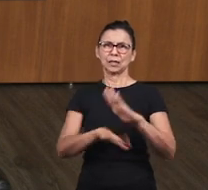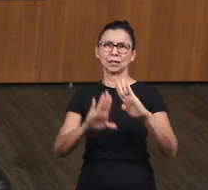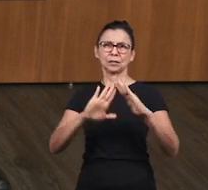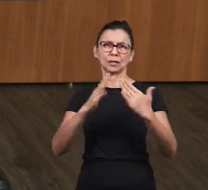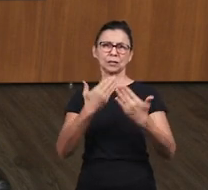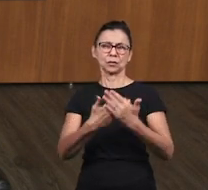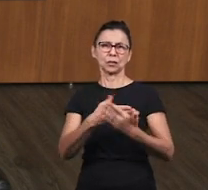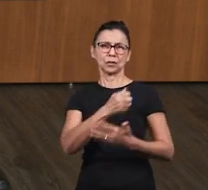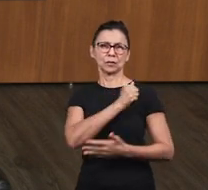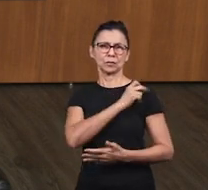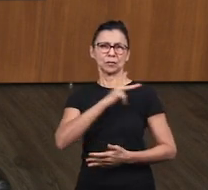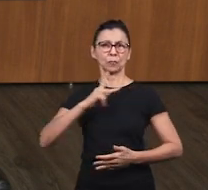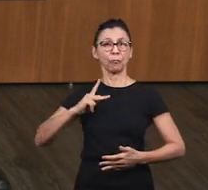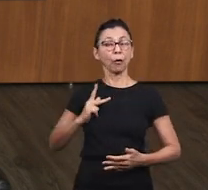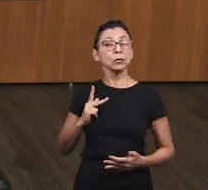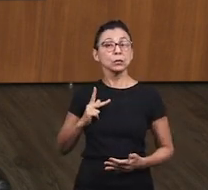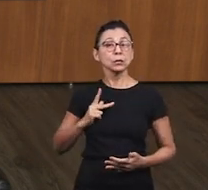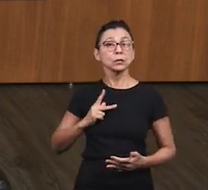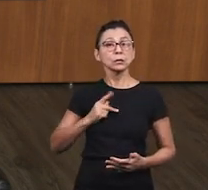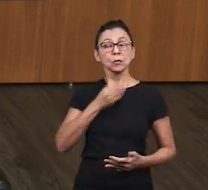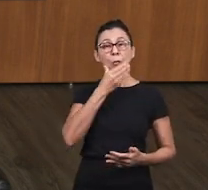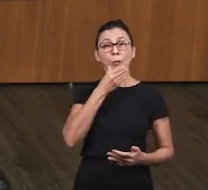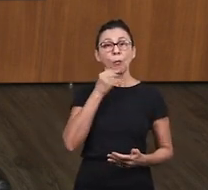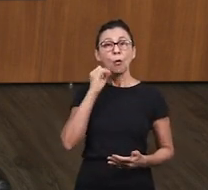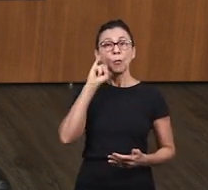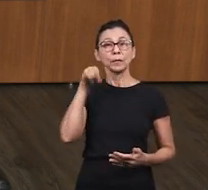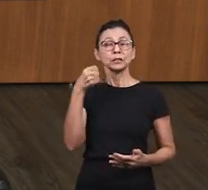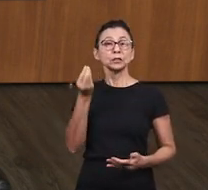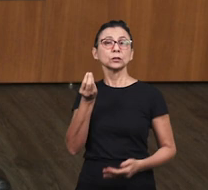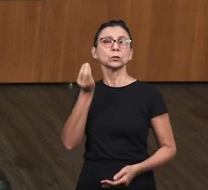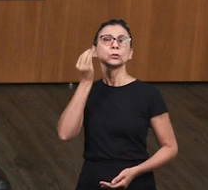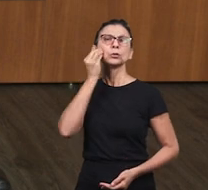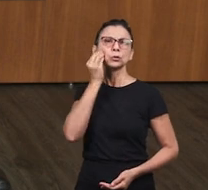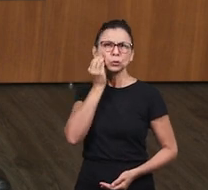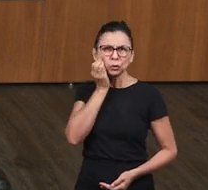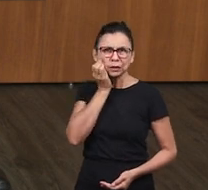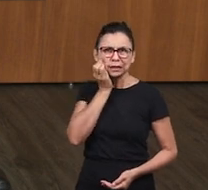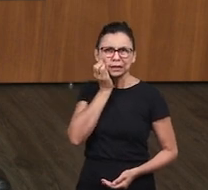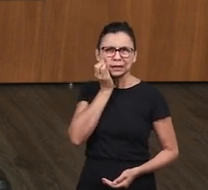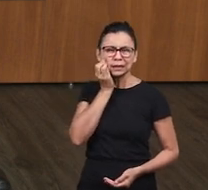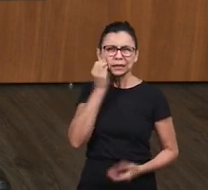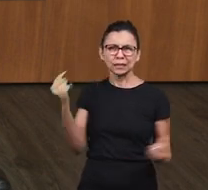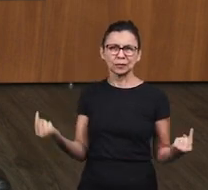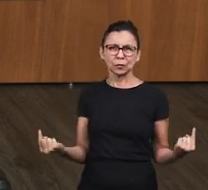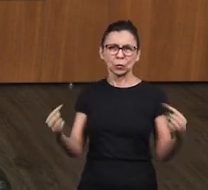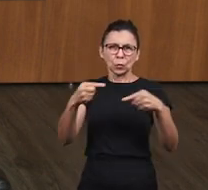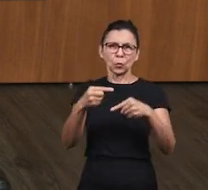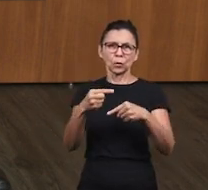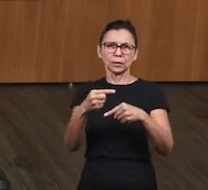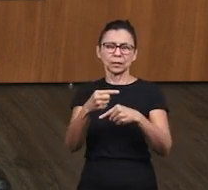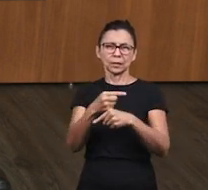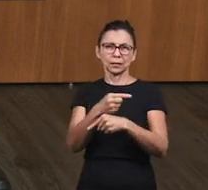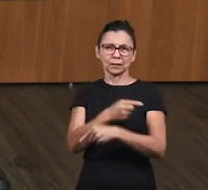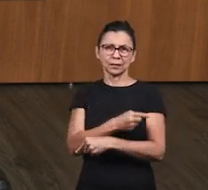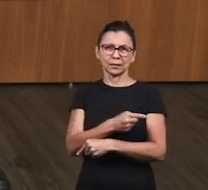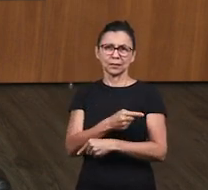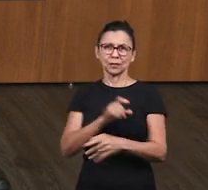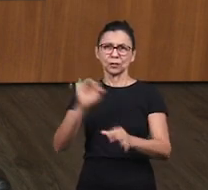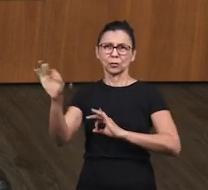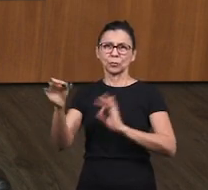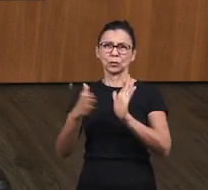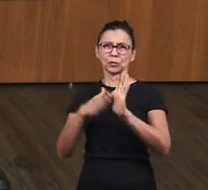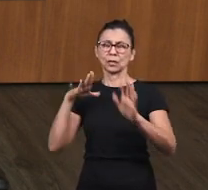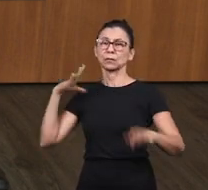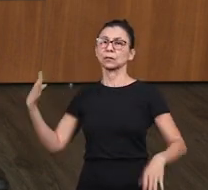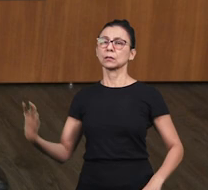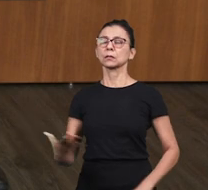à l'intérieur du groupe des apôtres, qui était le cas de Judas. Et ces luttes avaient l'objectif d'interférer dans